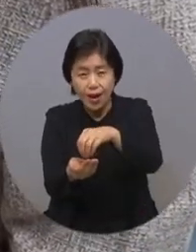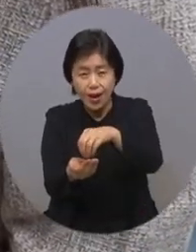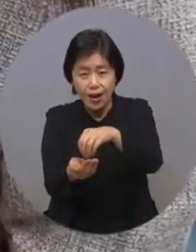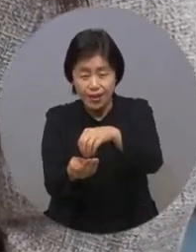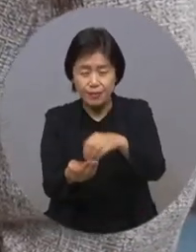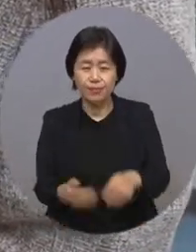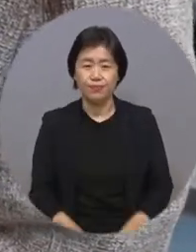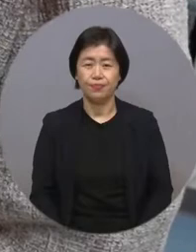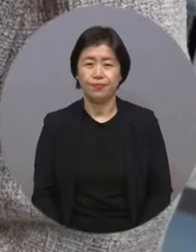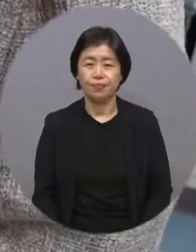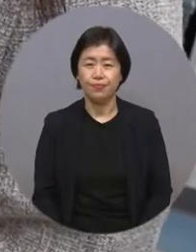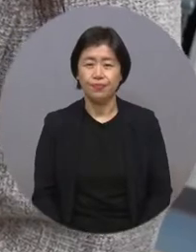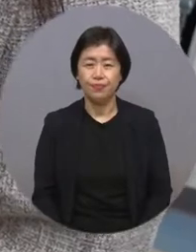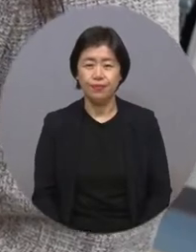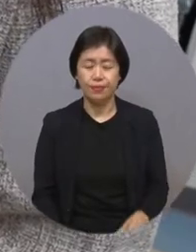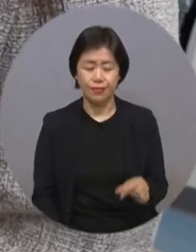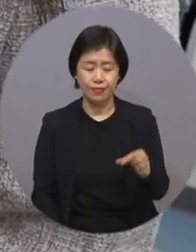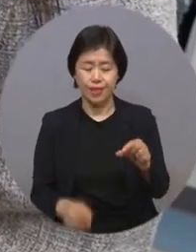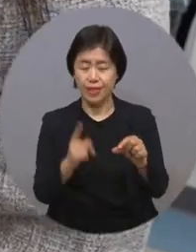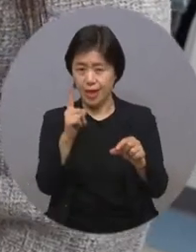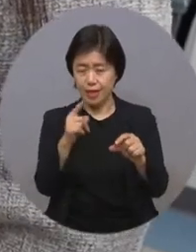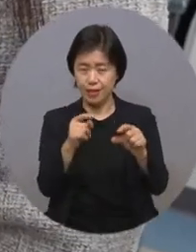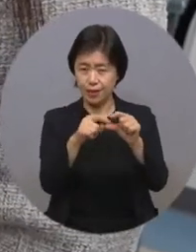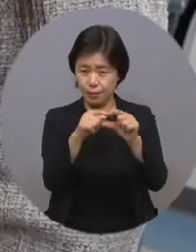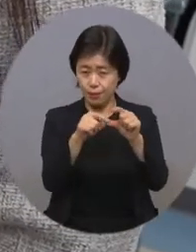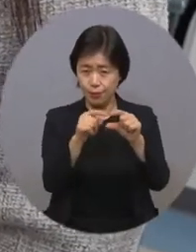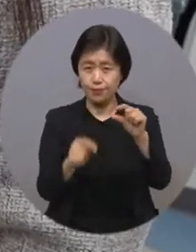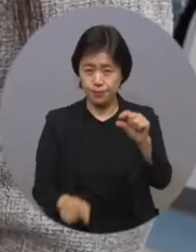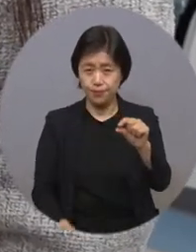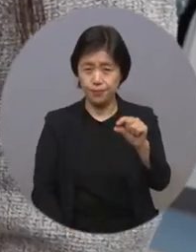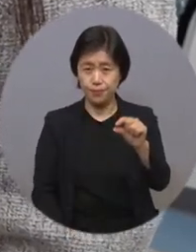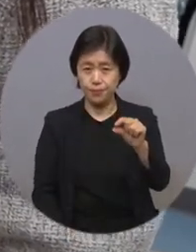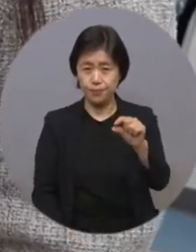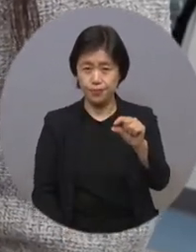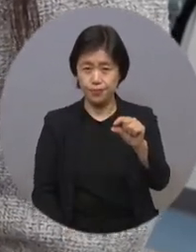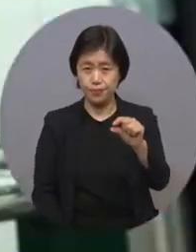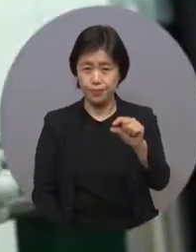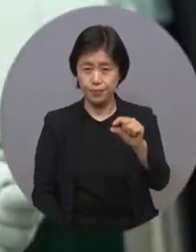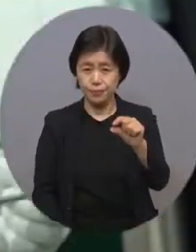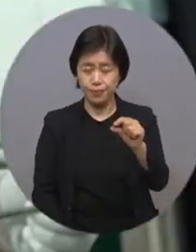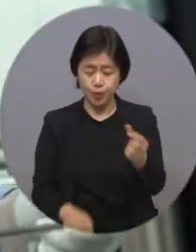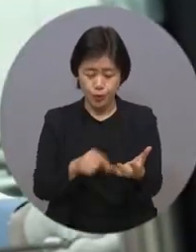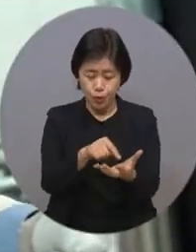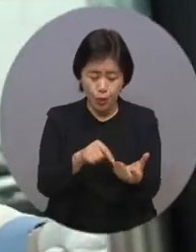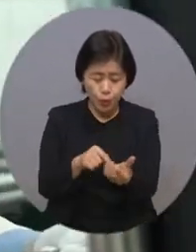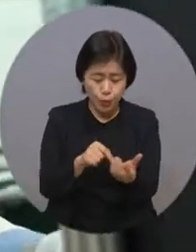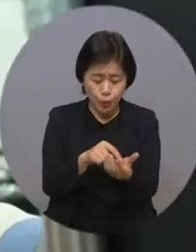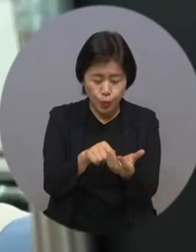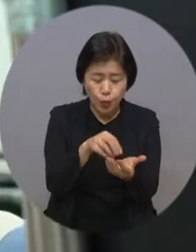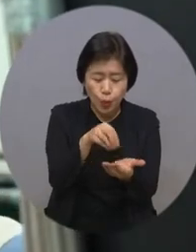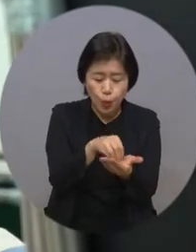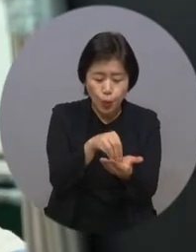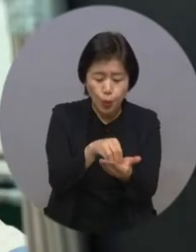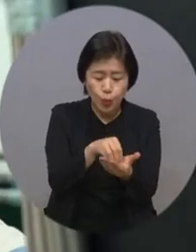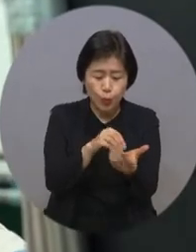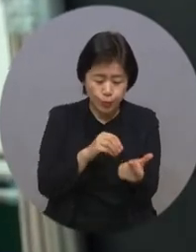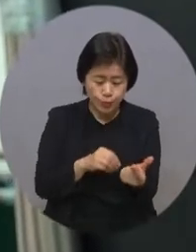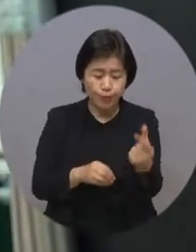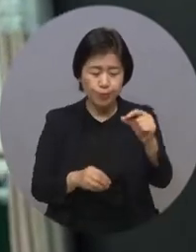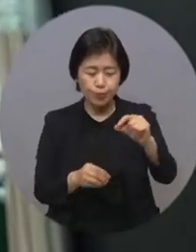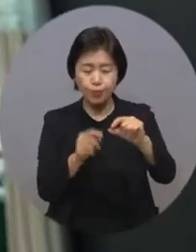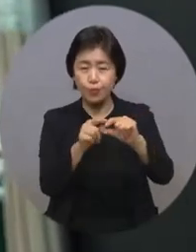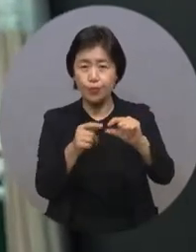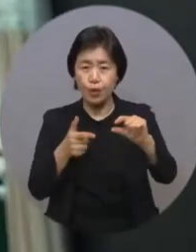검지와 가까운 볼트를 네. 여러 개 중에 하나를 잡으시고 이렇게 맞춰서 해주시면 되시는 거거든요.